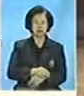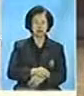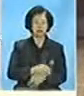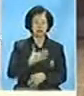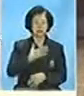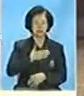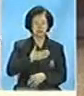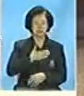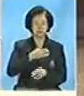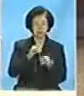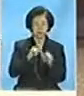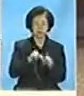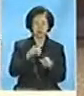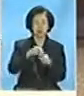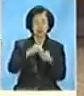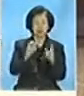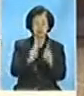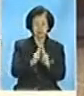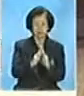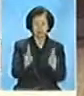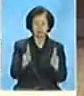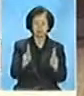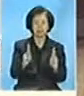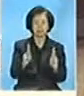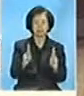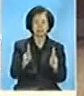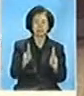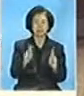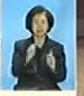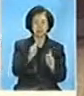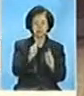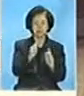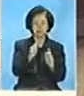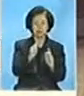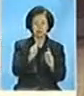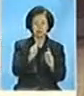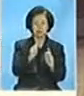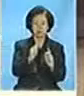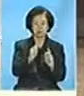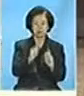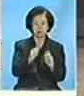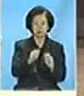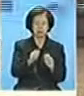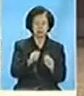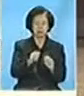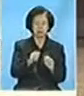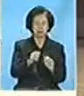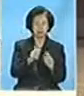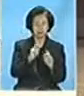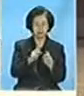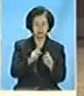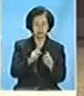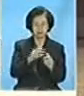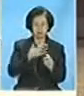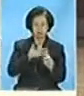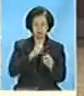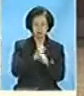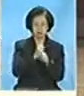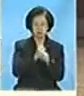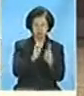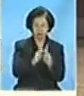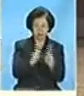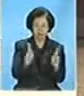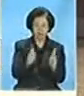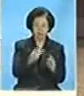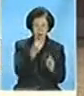ผมอยู่ในคณะอนุกรรมธิการกอภัยครับผมอยู่ในกรรมธิการ2คณะแล้วก็ไม่เคยเ